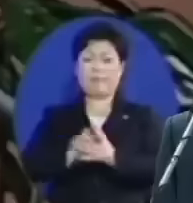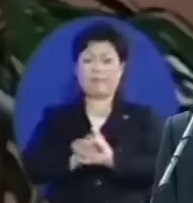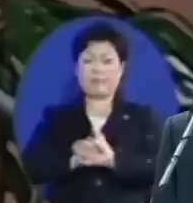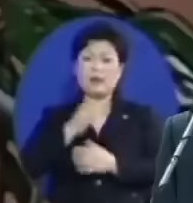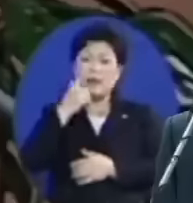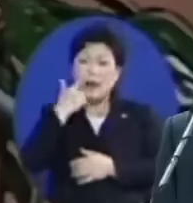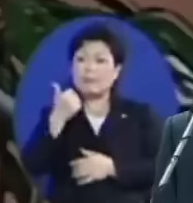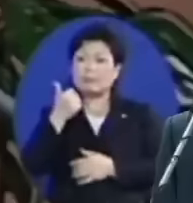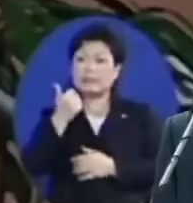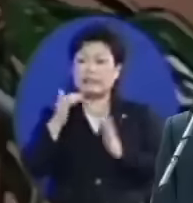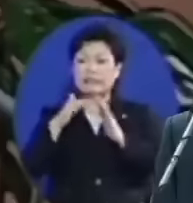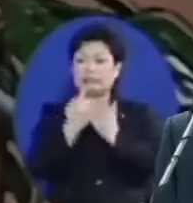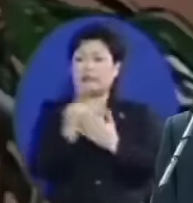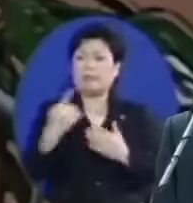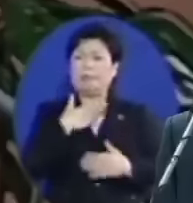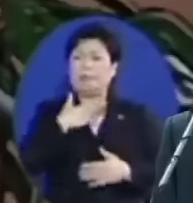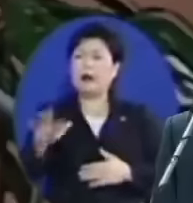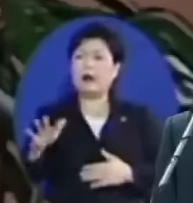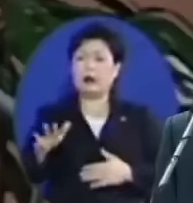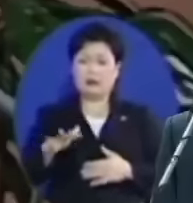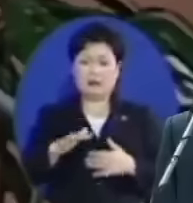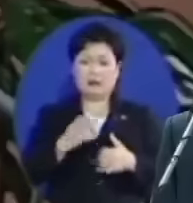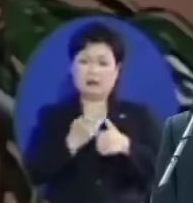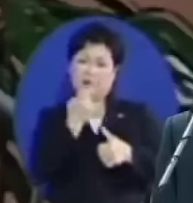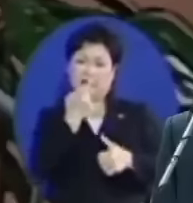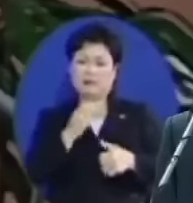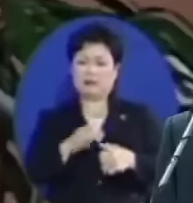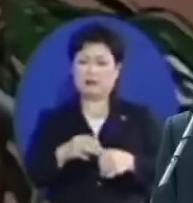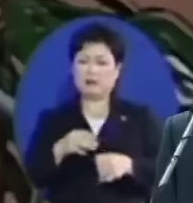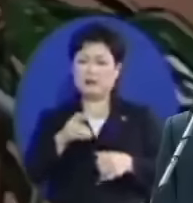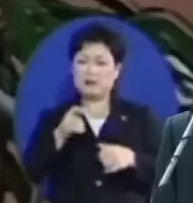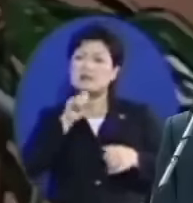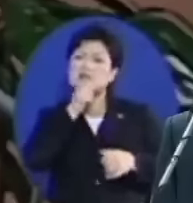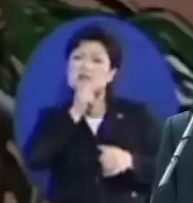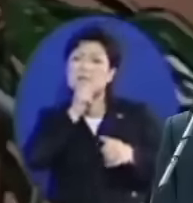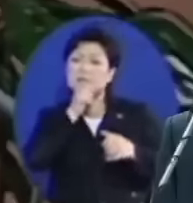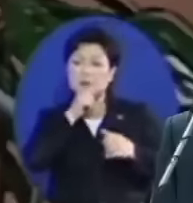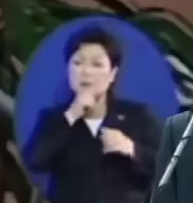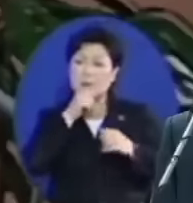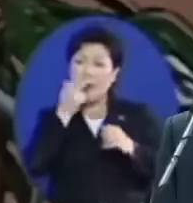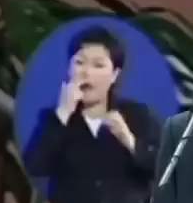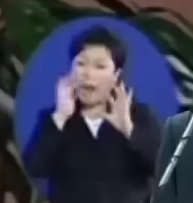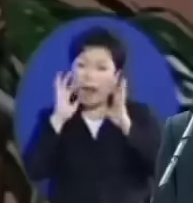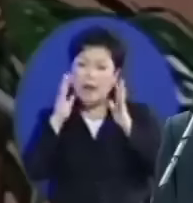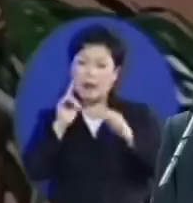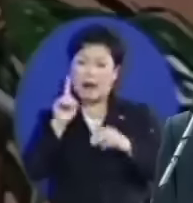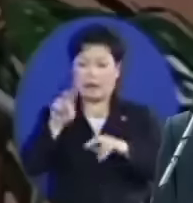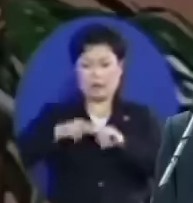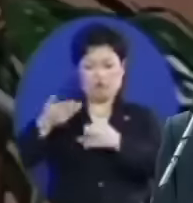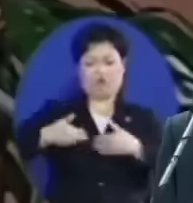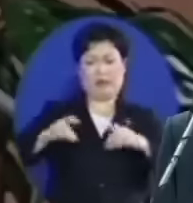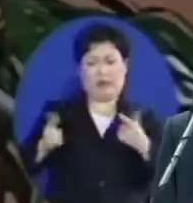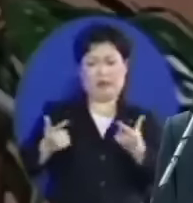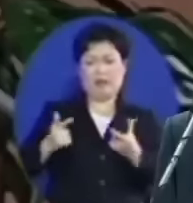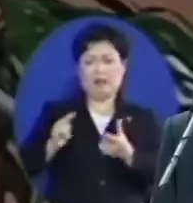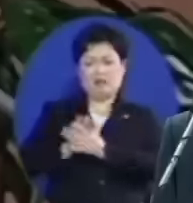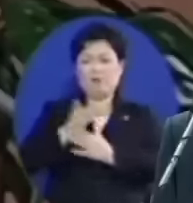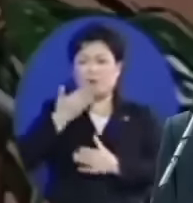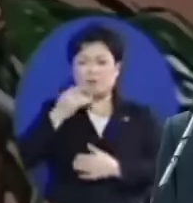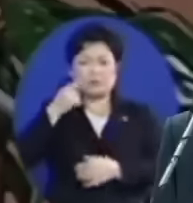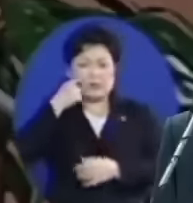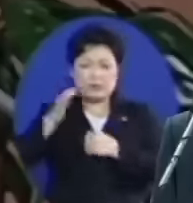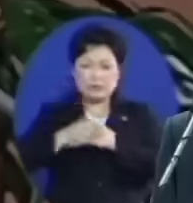아버지 집을 떠난 적이 없는데 염소 새끼 한 마리도 주어서 친구와 함께 먹게 안 했지 않아요? 그러니 아버지가